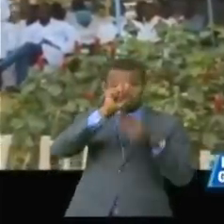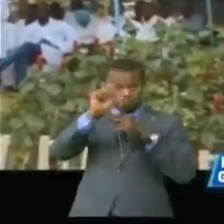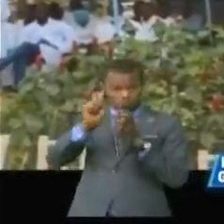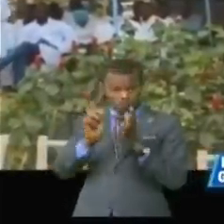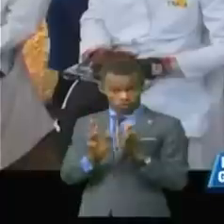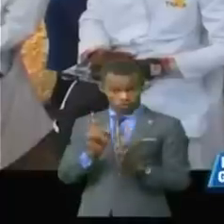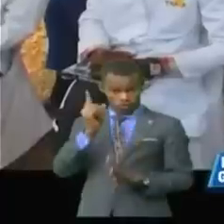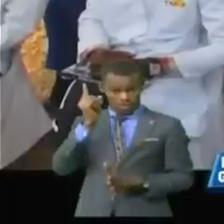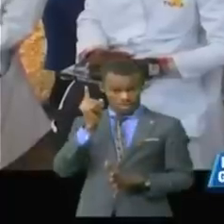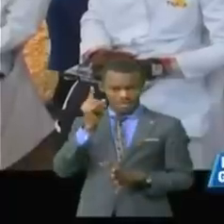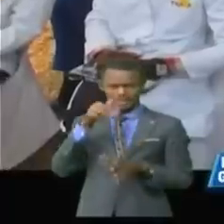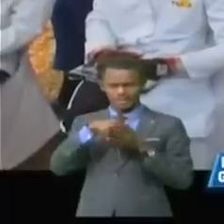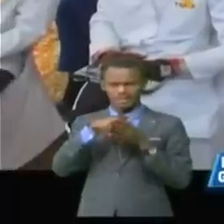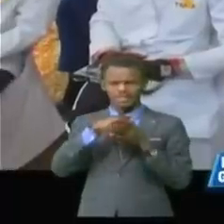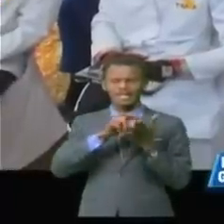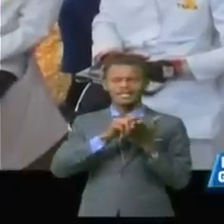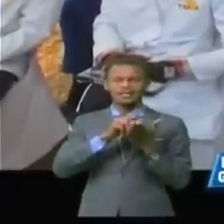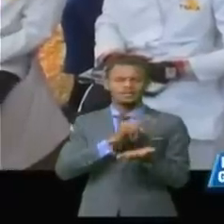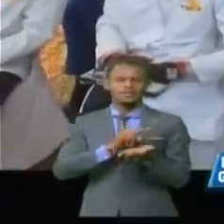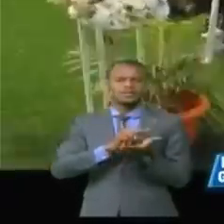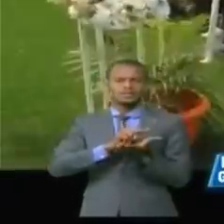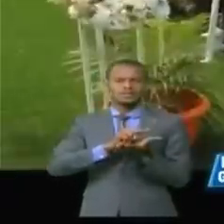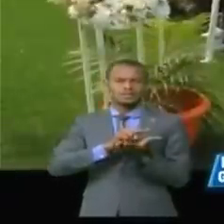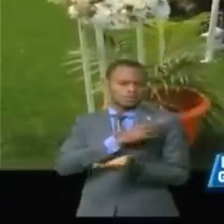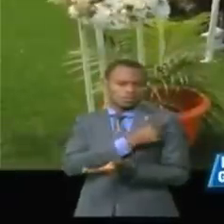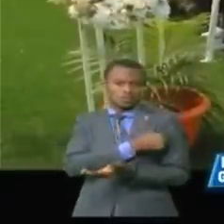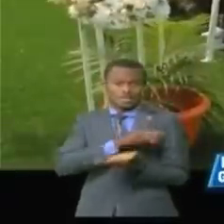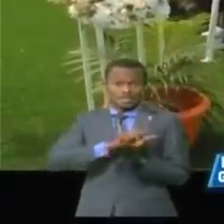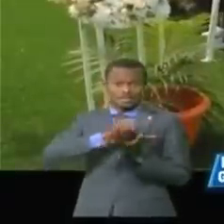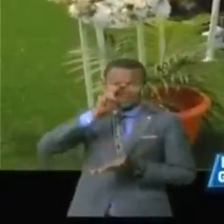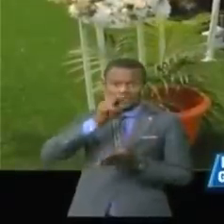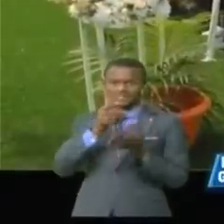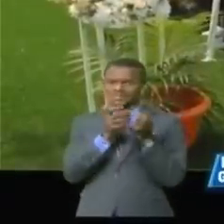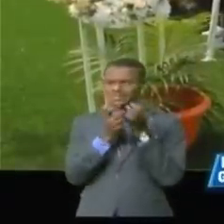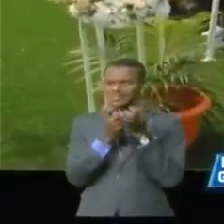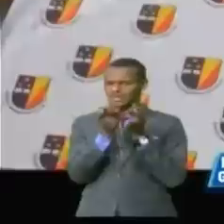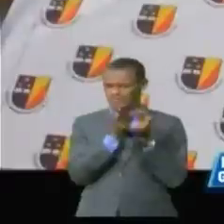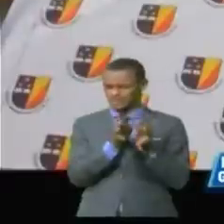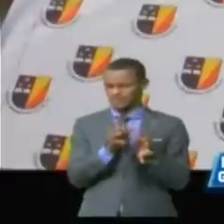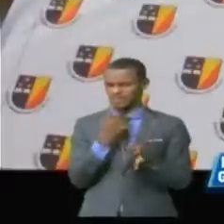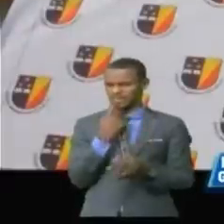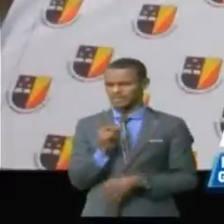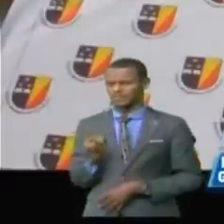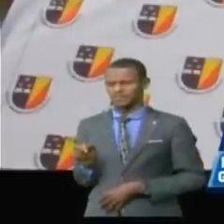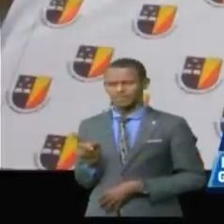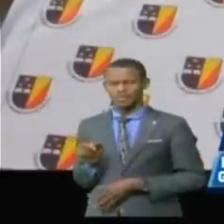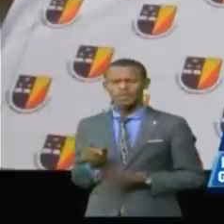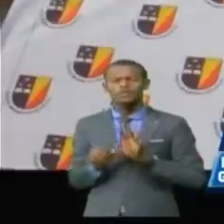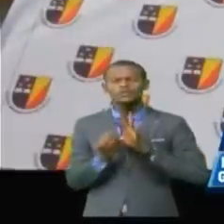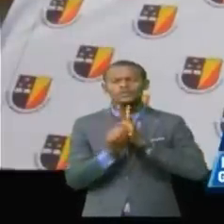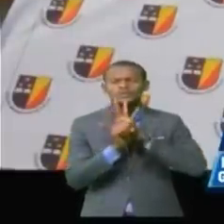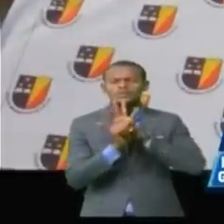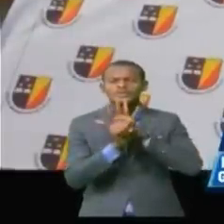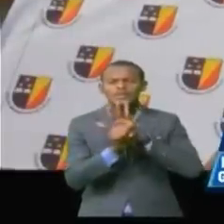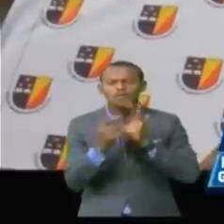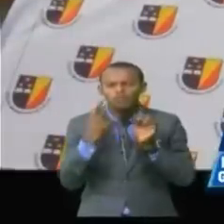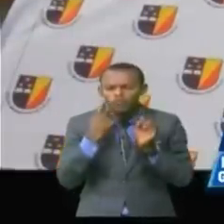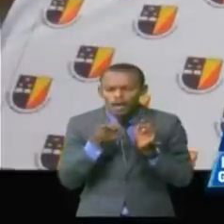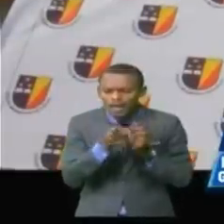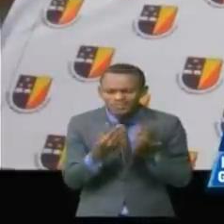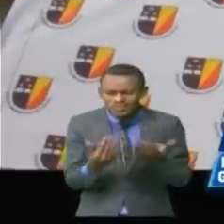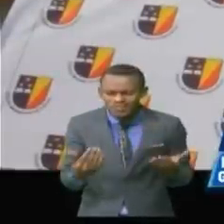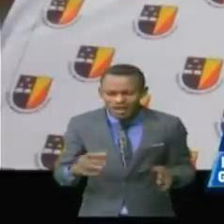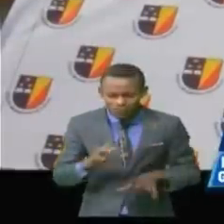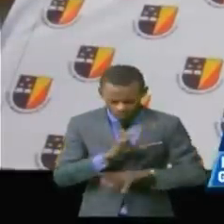d'hémato-oncologie pédiatrique des cliniques universitaires de Kinshasa, explique. Les signes de cancer chez les enfants peuvent être des signes que vous pouvez considérer